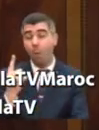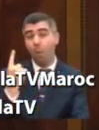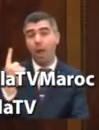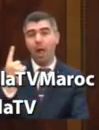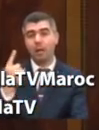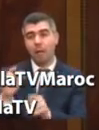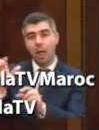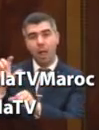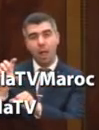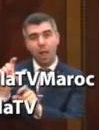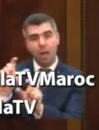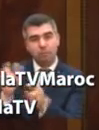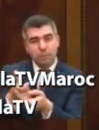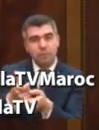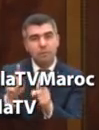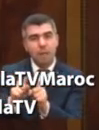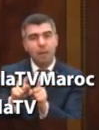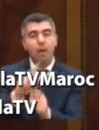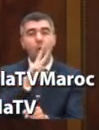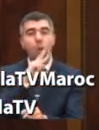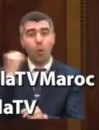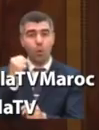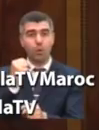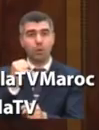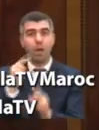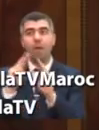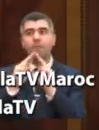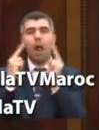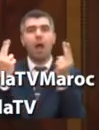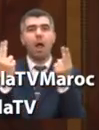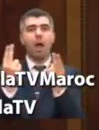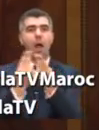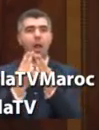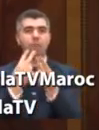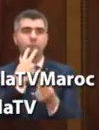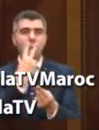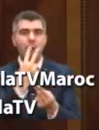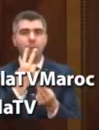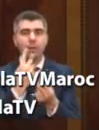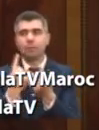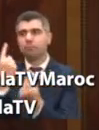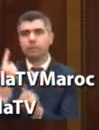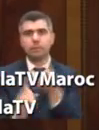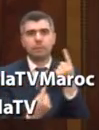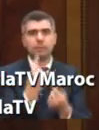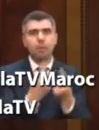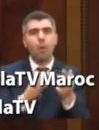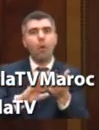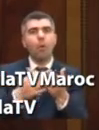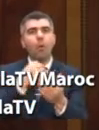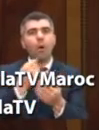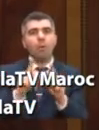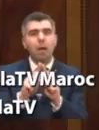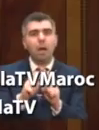صهيوني على أرض فلسطينية، يكون العالم نسمع هنا وهناك خطابات